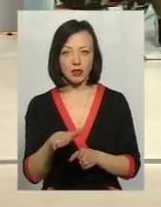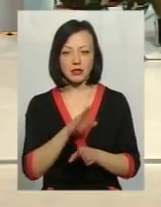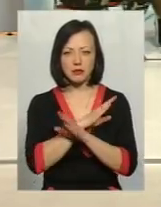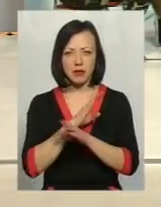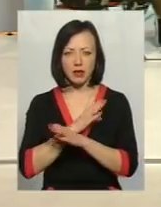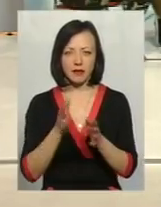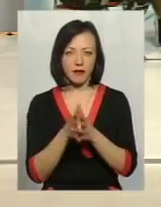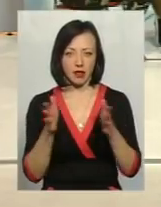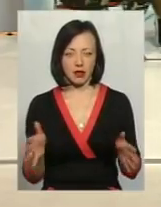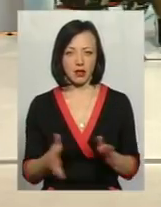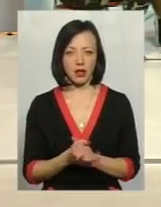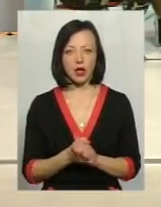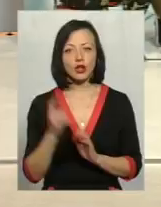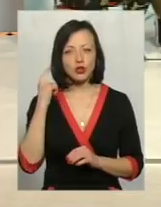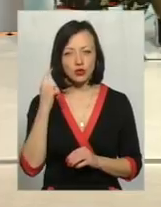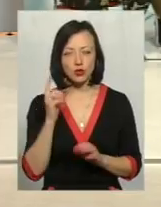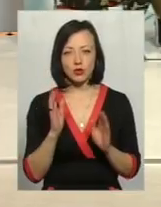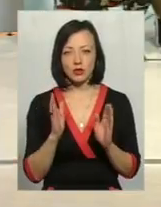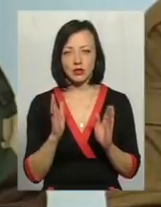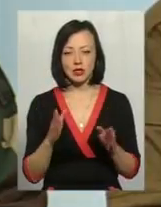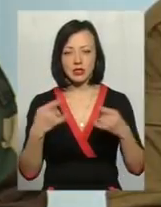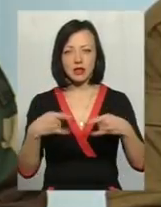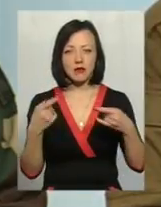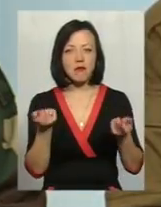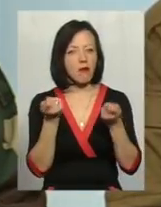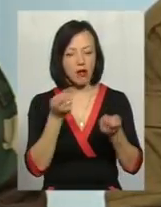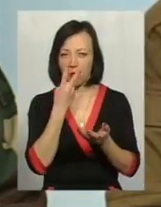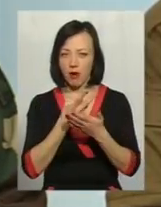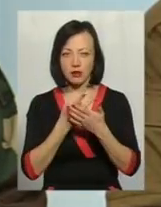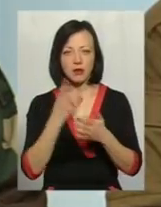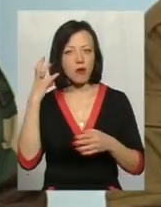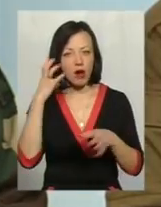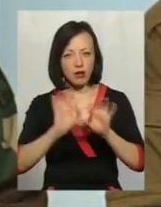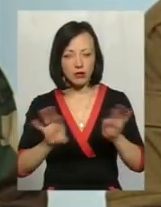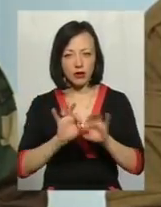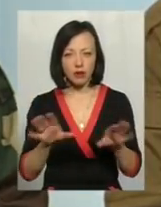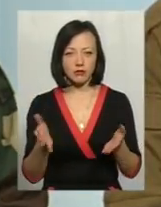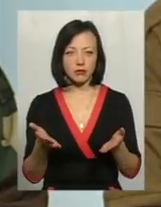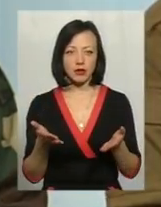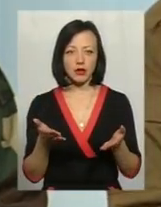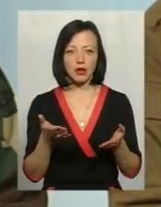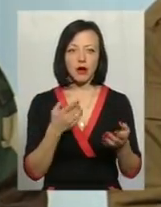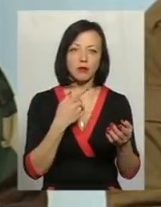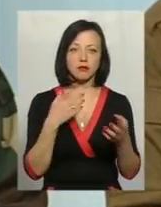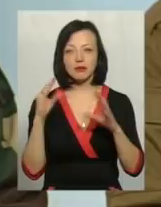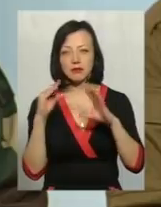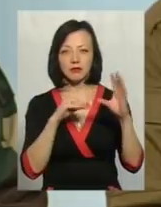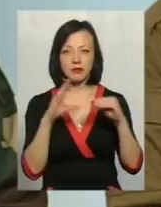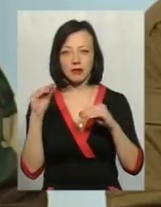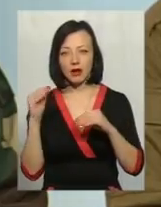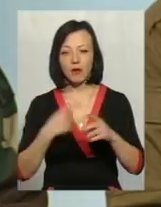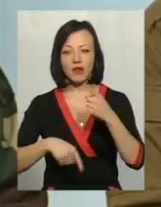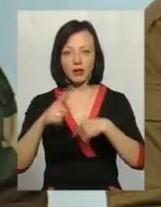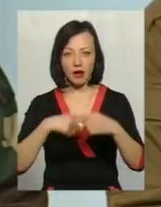такі великі. Чули всього з телевізорів, мало показували по радіо, так також не говорили. От то, що переговорили, хто вже приходив з